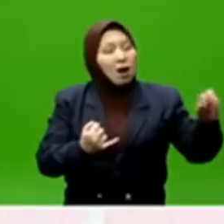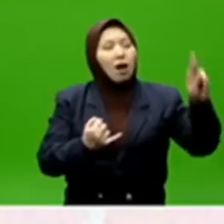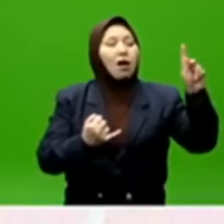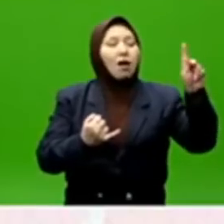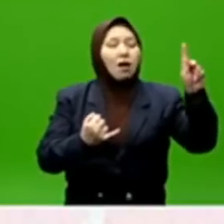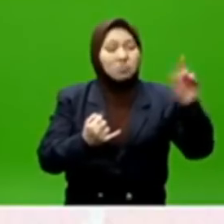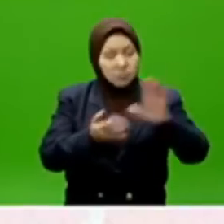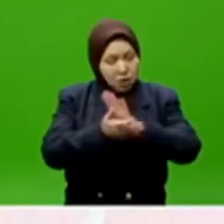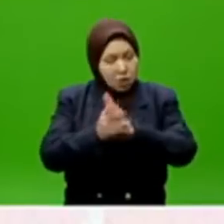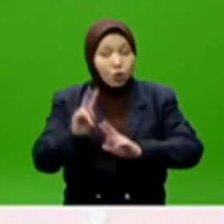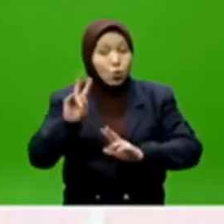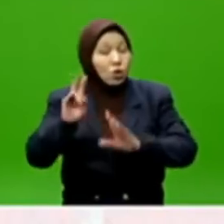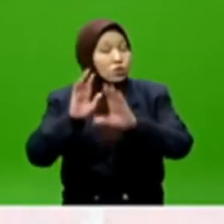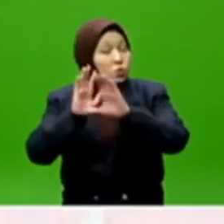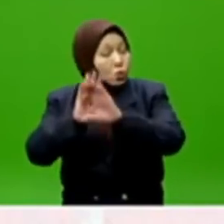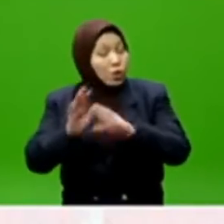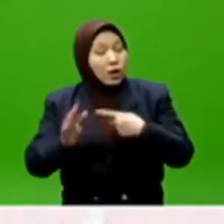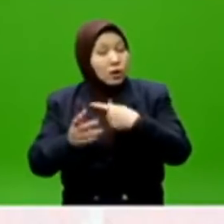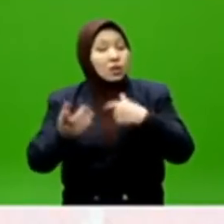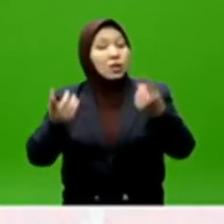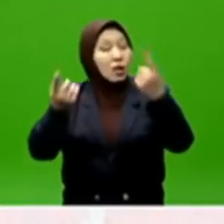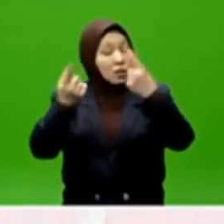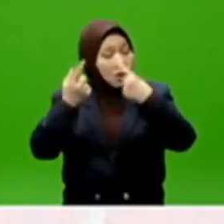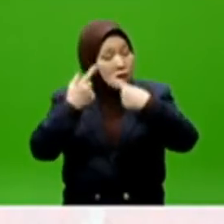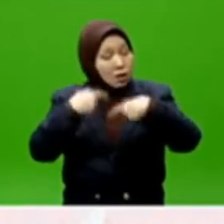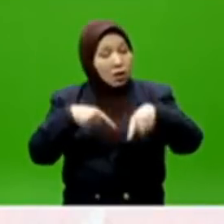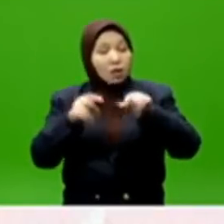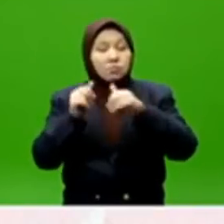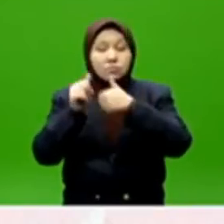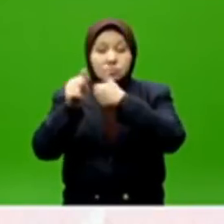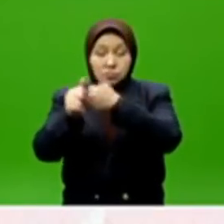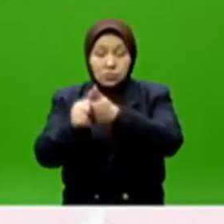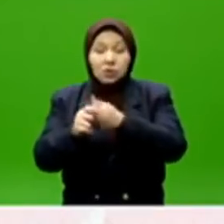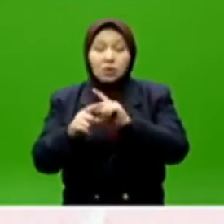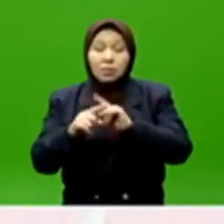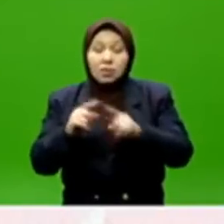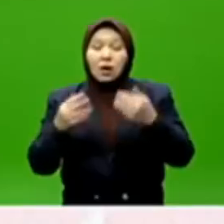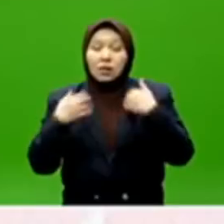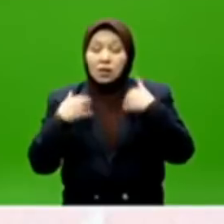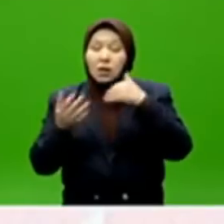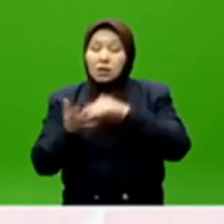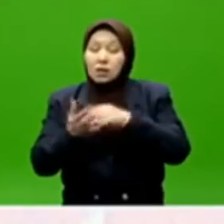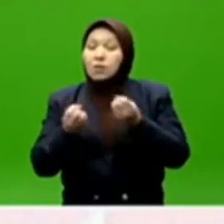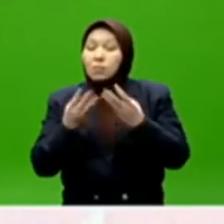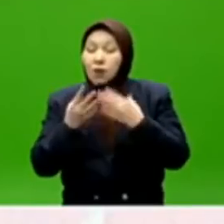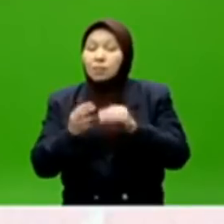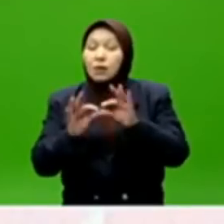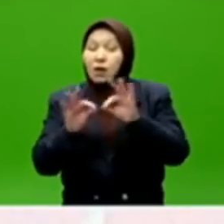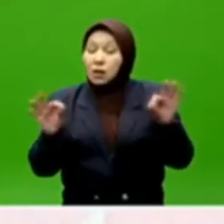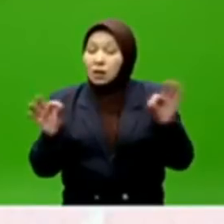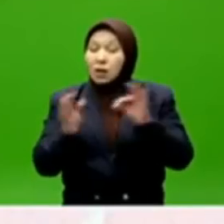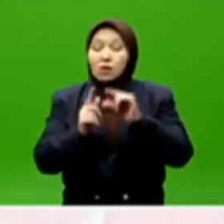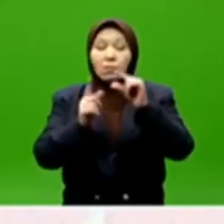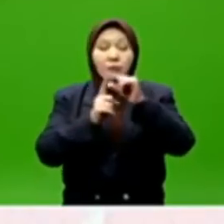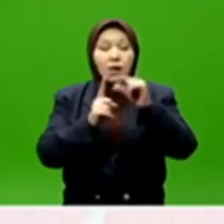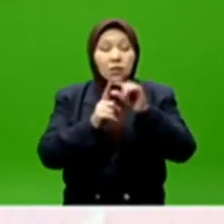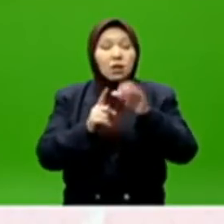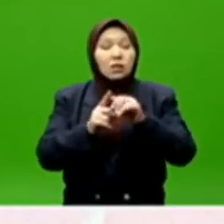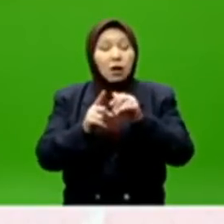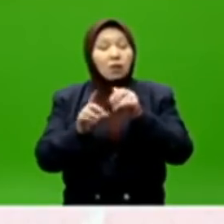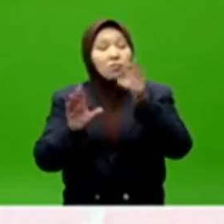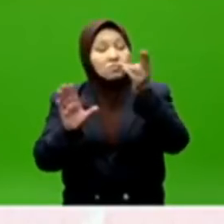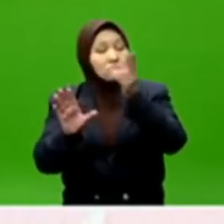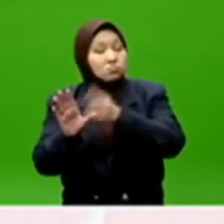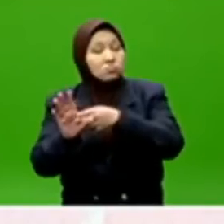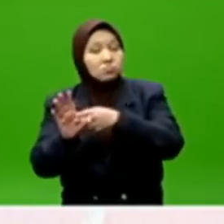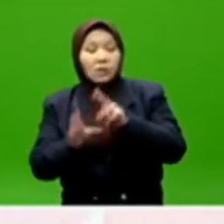Itu dua contoh yang kita datangkan menerusi paparan kita, tapi ada lagi beberapa ayat ataupun kalimah yang melibatkan